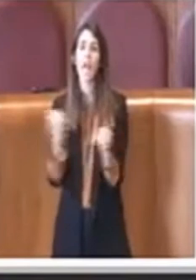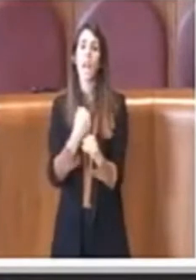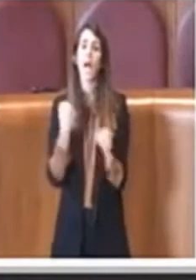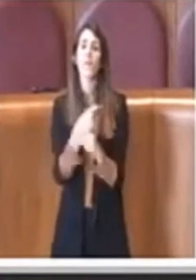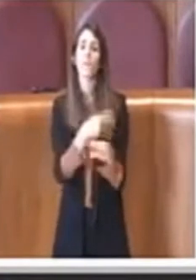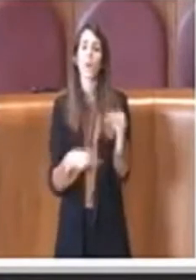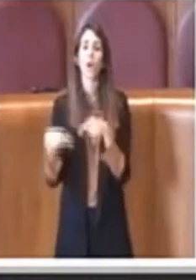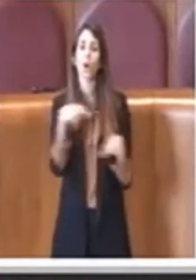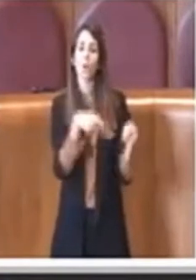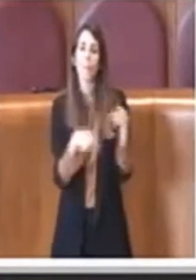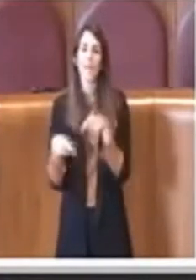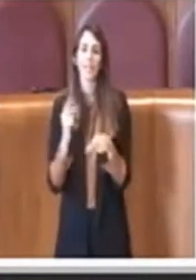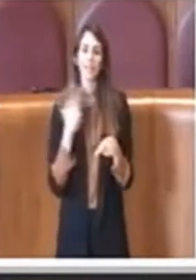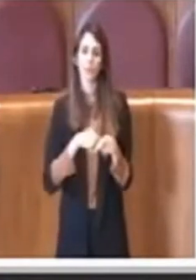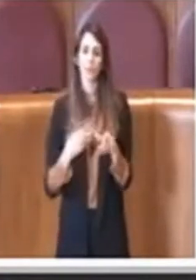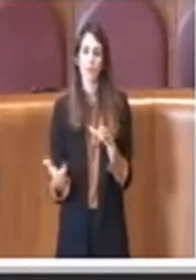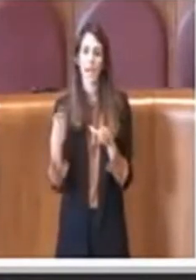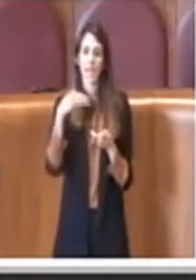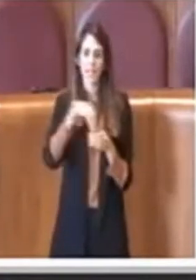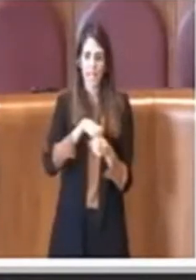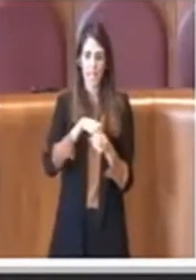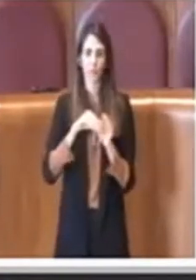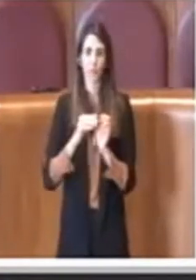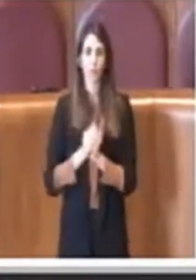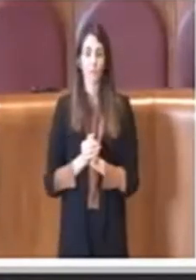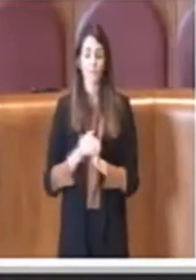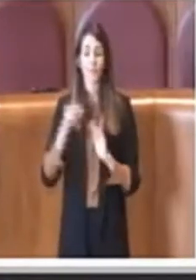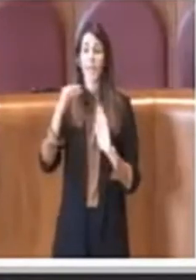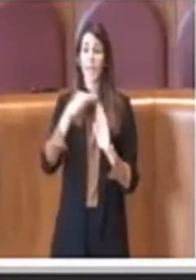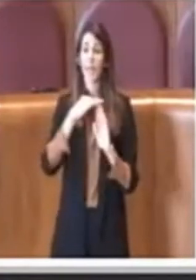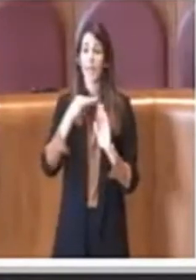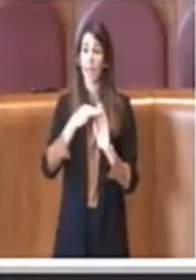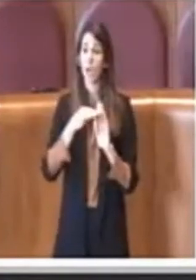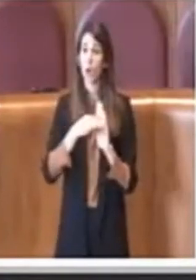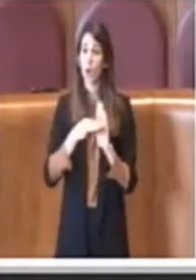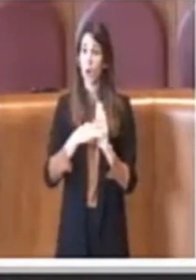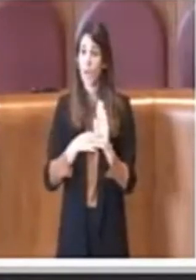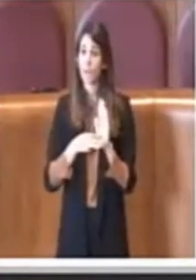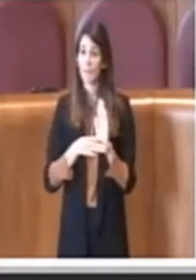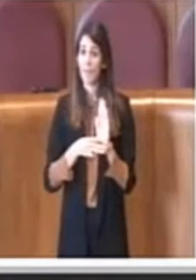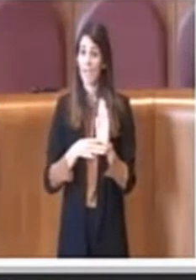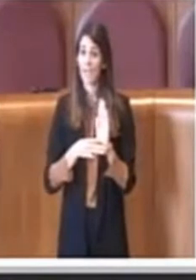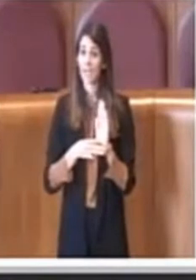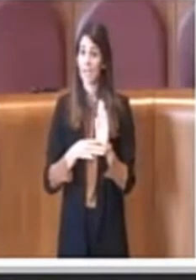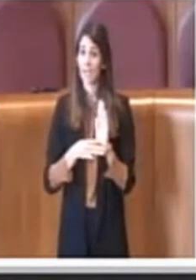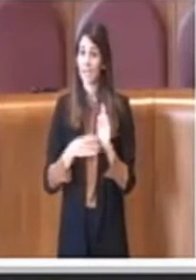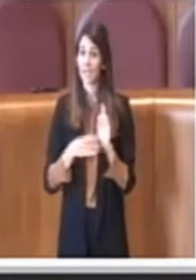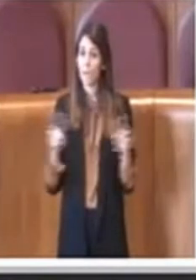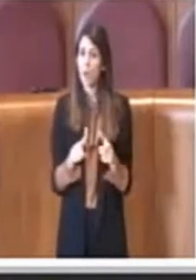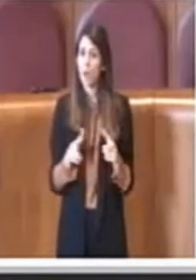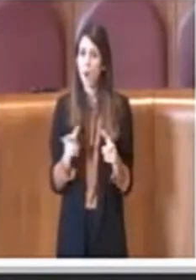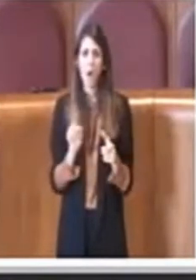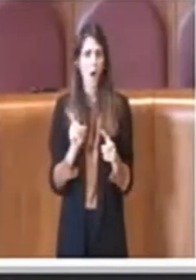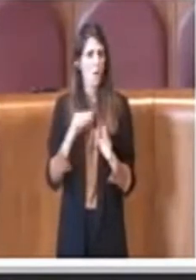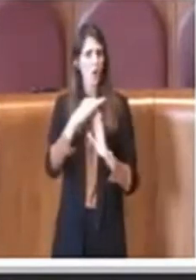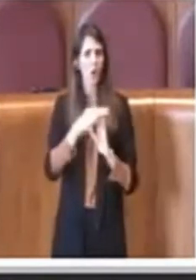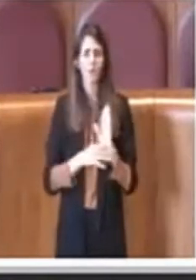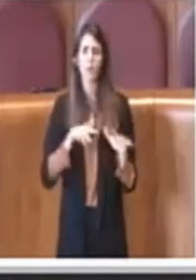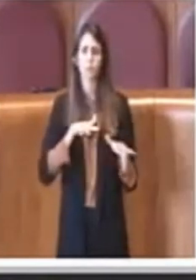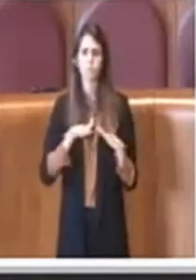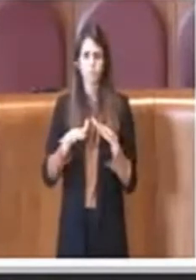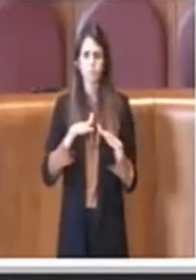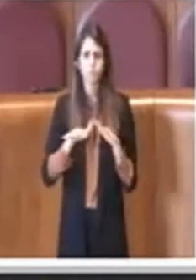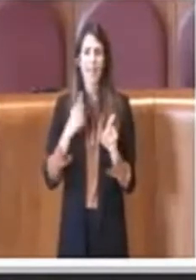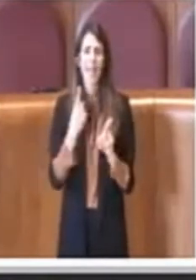il i regolamenti non sono mai stati c i regolamenti sono dinamici vanno monitorati sul